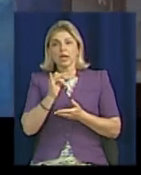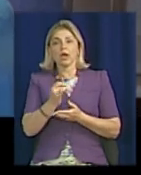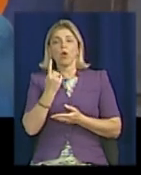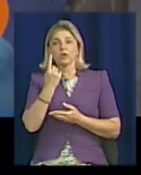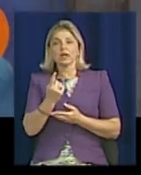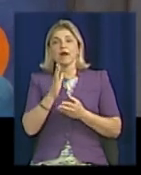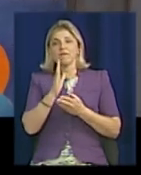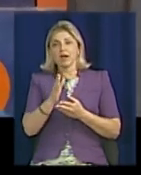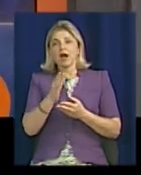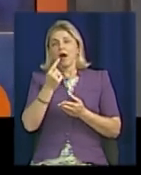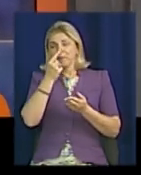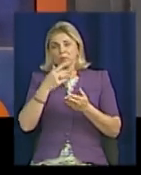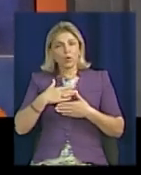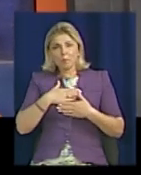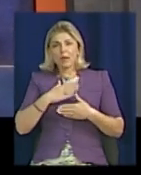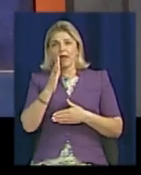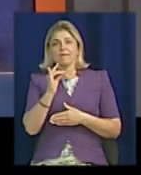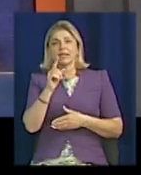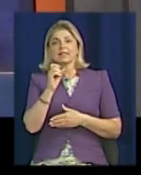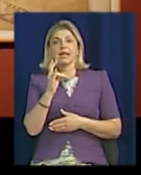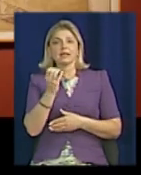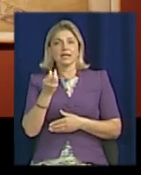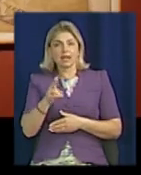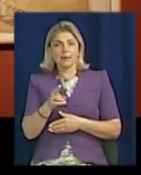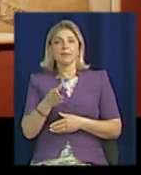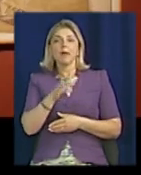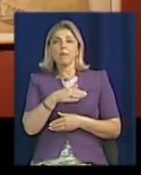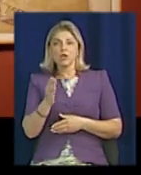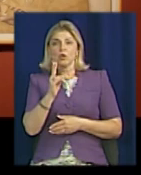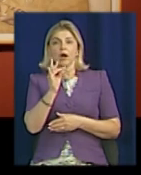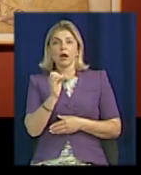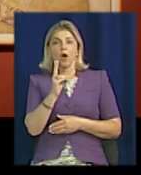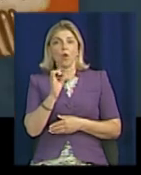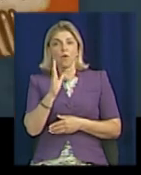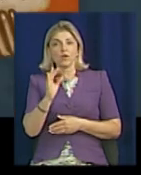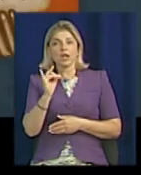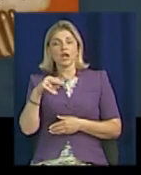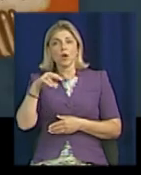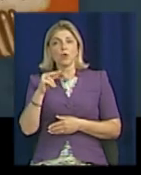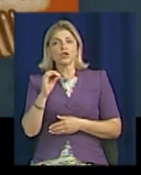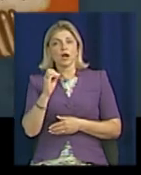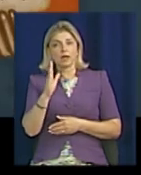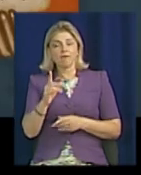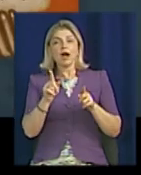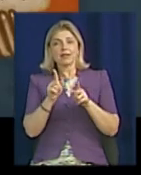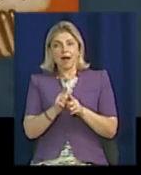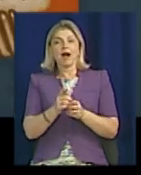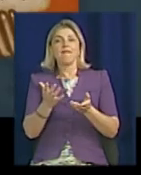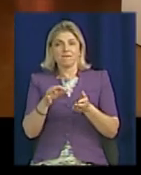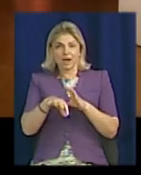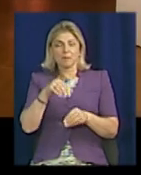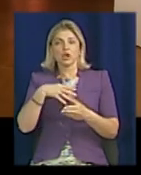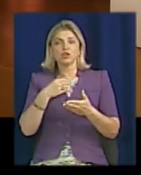у візантійську традицію. Поміж Краковом і Почаєвом – саме так територіально розмістив свою духовну батьківщину сам художник.